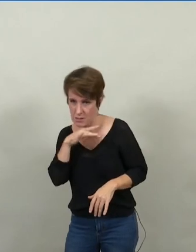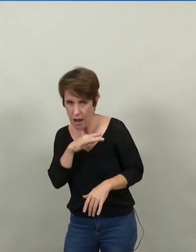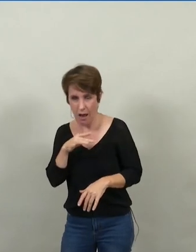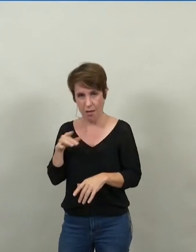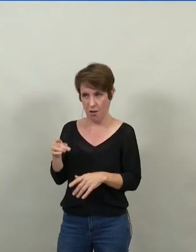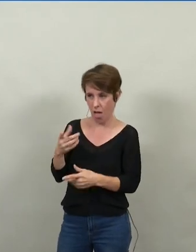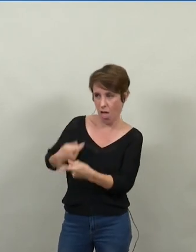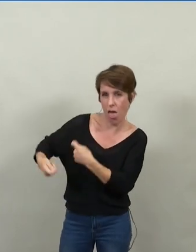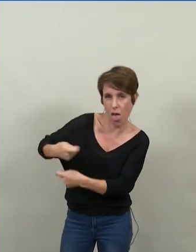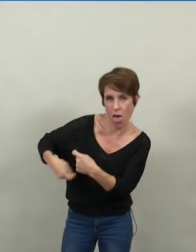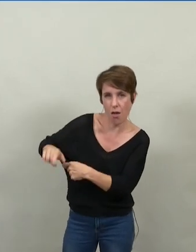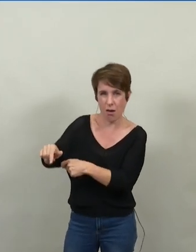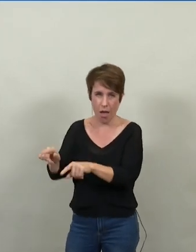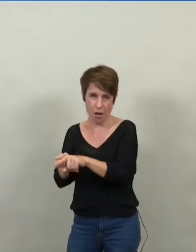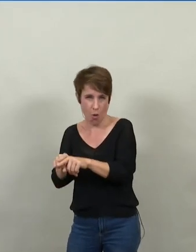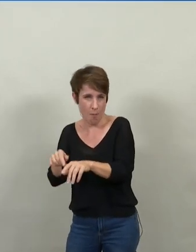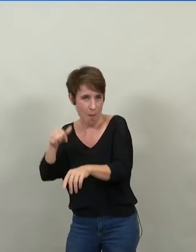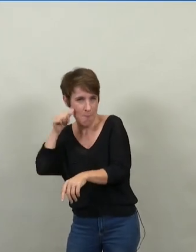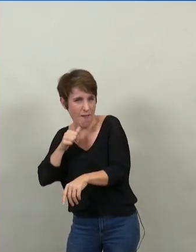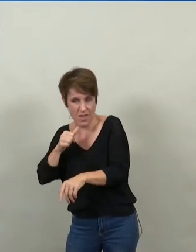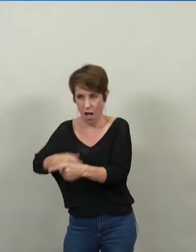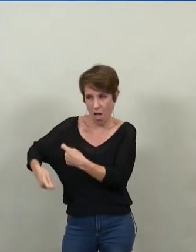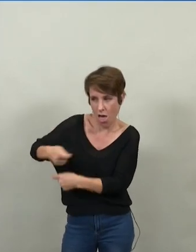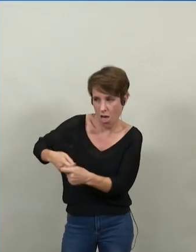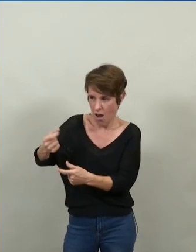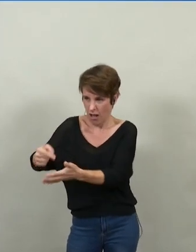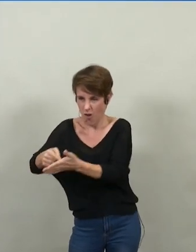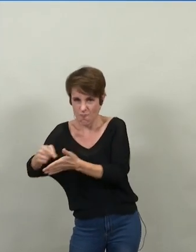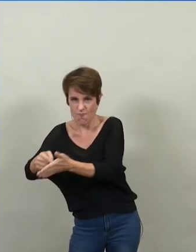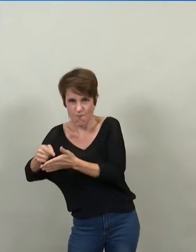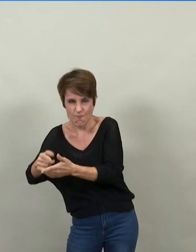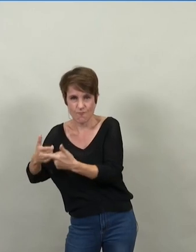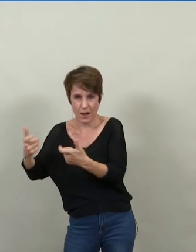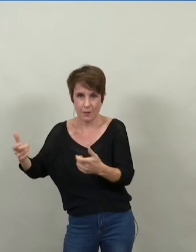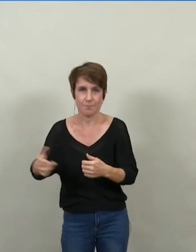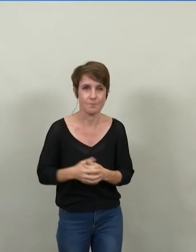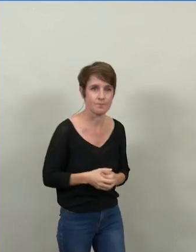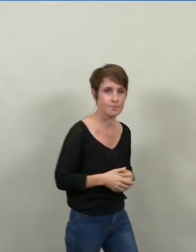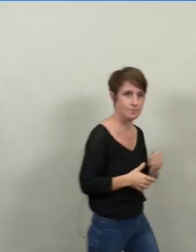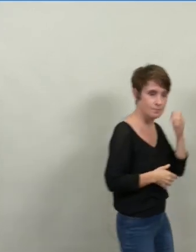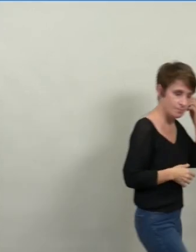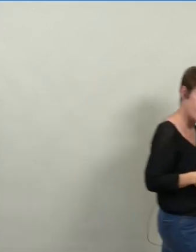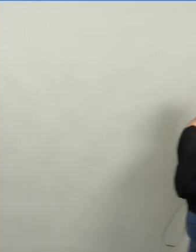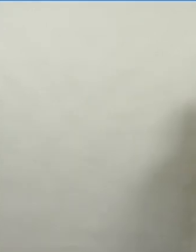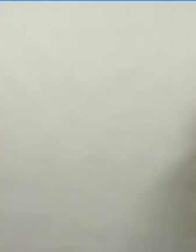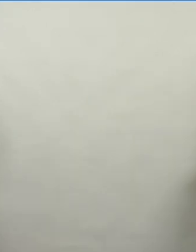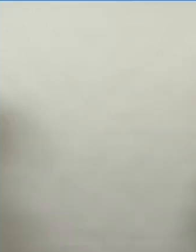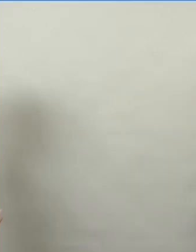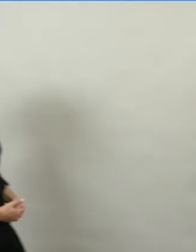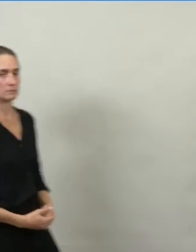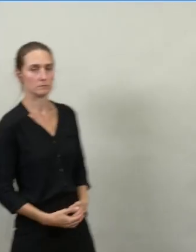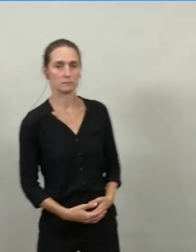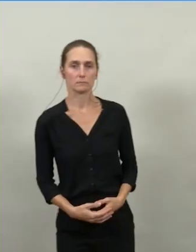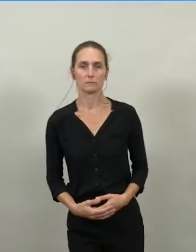en filière mafieuse qui raquette les les occupants récemment un squat a été évacué 57 à